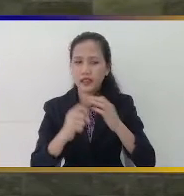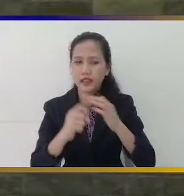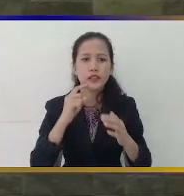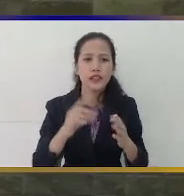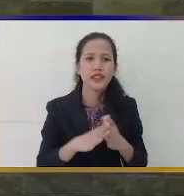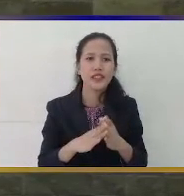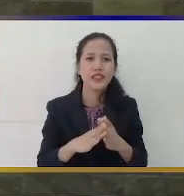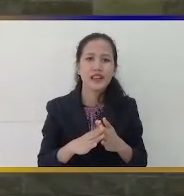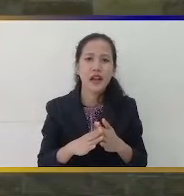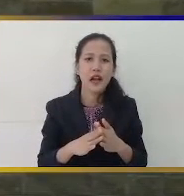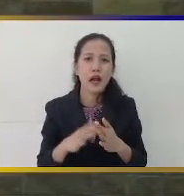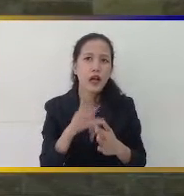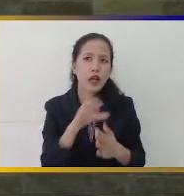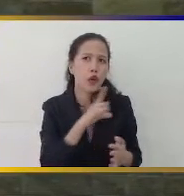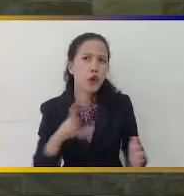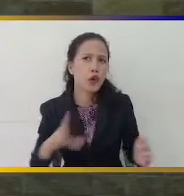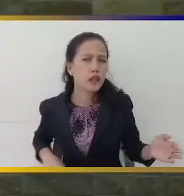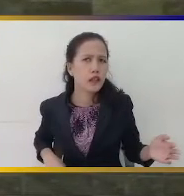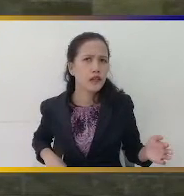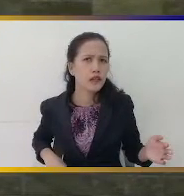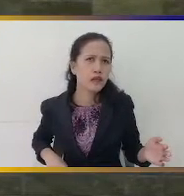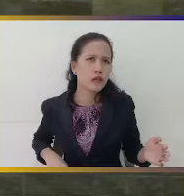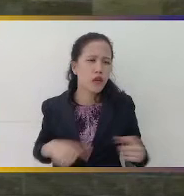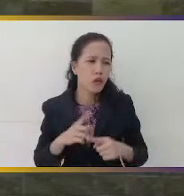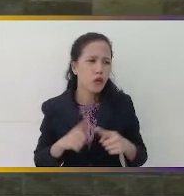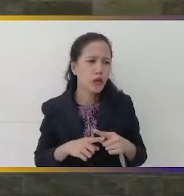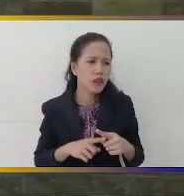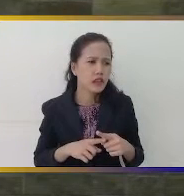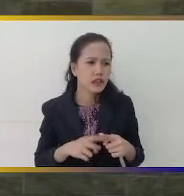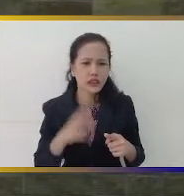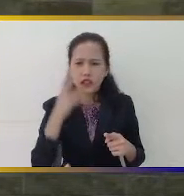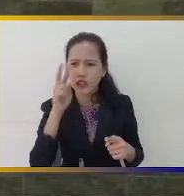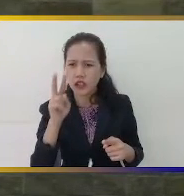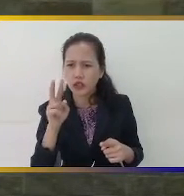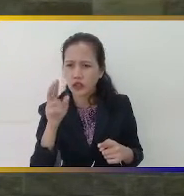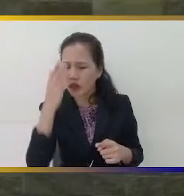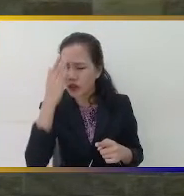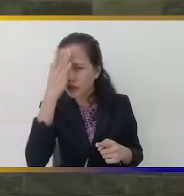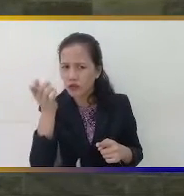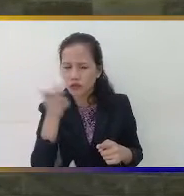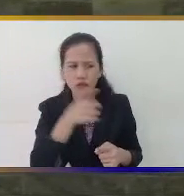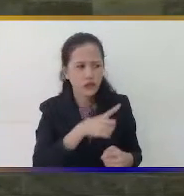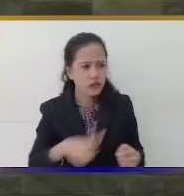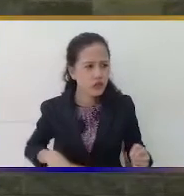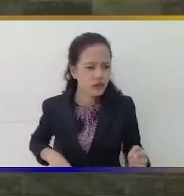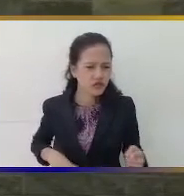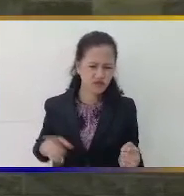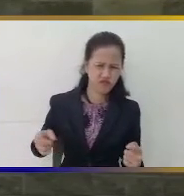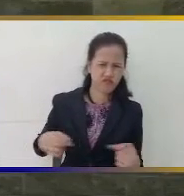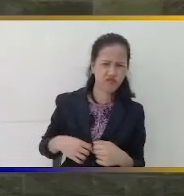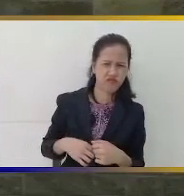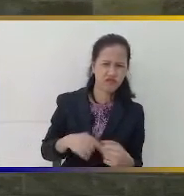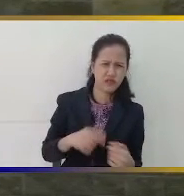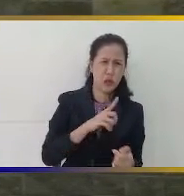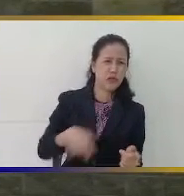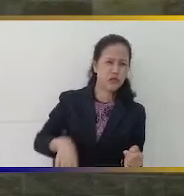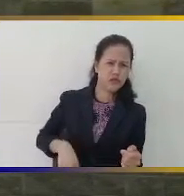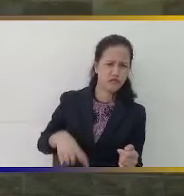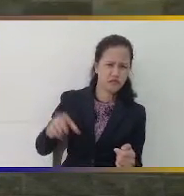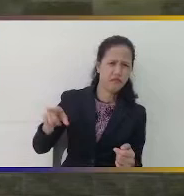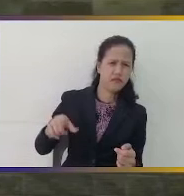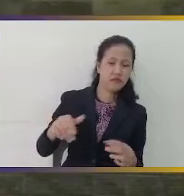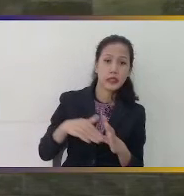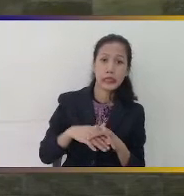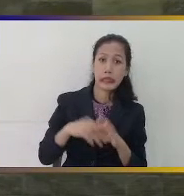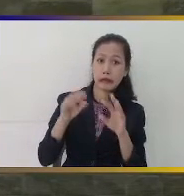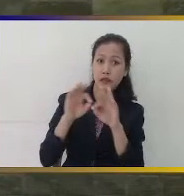the word Panginoon, para bang corny? Di ba? Ang corny na po ngayon, banggitin ang pangalan ng Panginoon sa loob ng tahanan